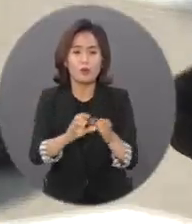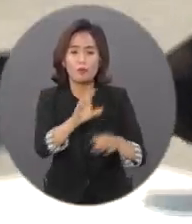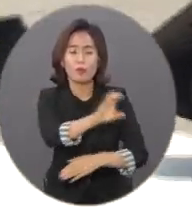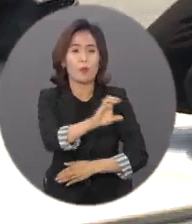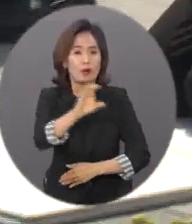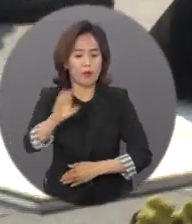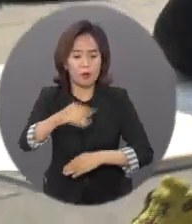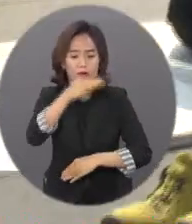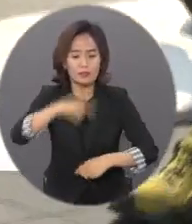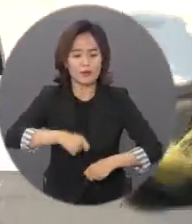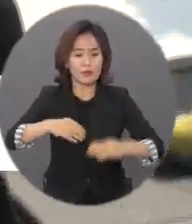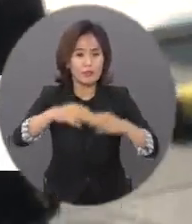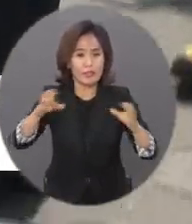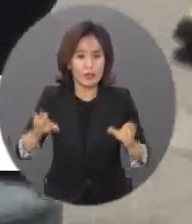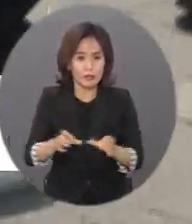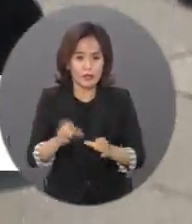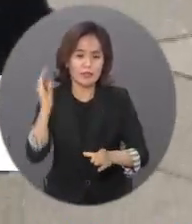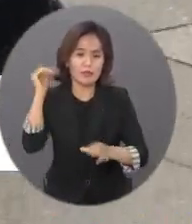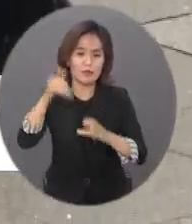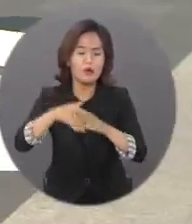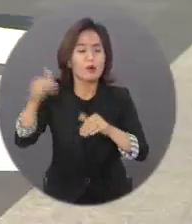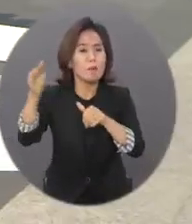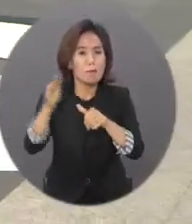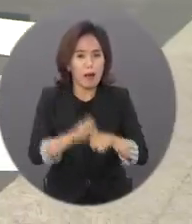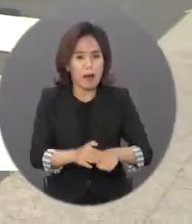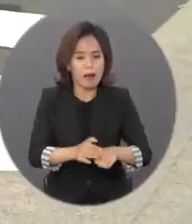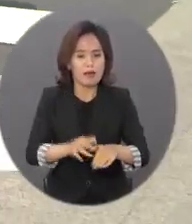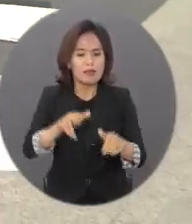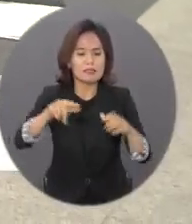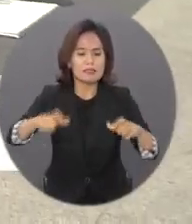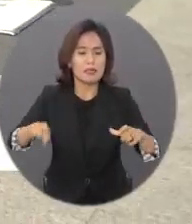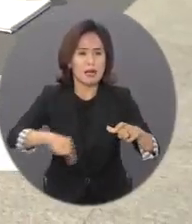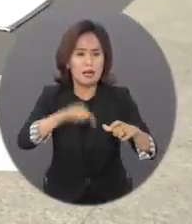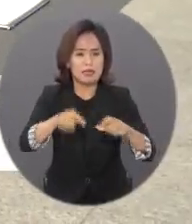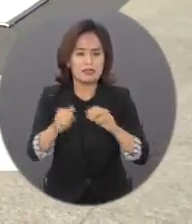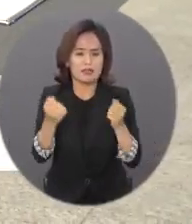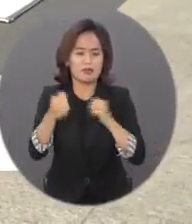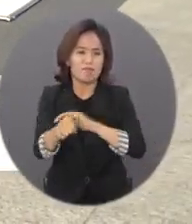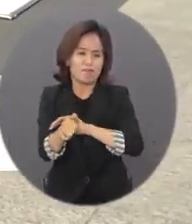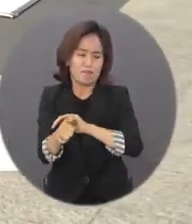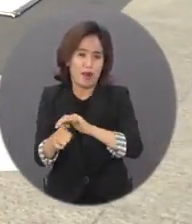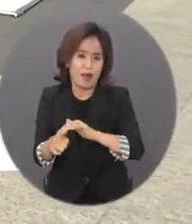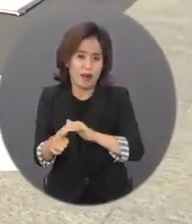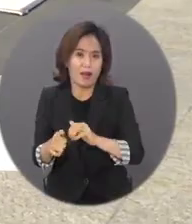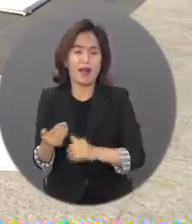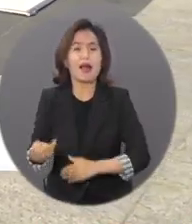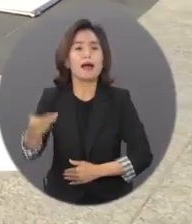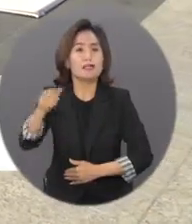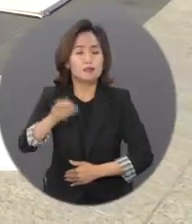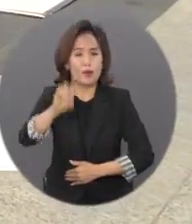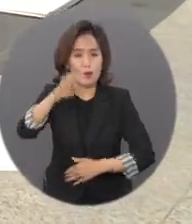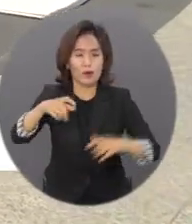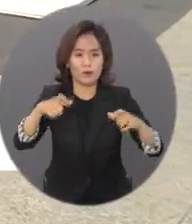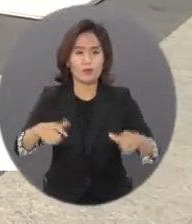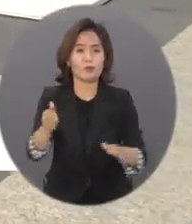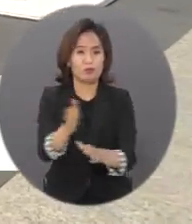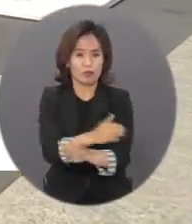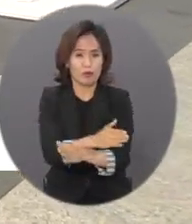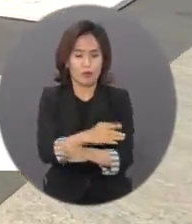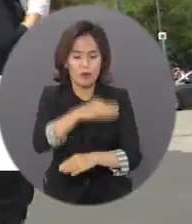표방해온 정의당은 대선 참패로 지역에서조차 세가 더욱 위축됐습니다. 그렇지만